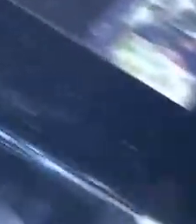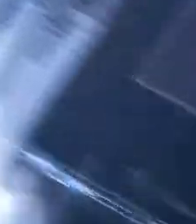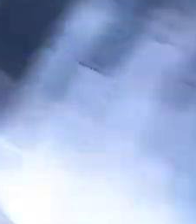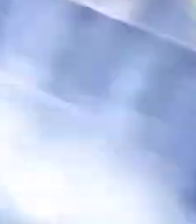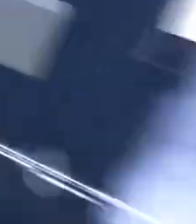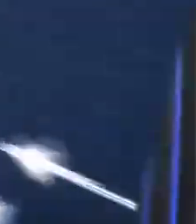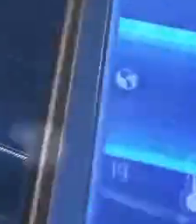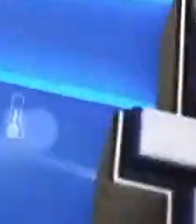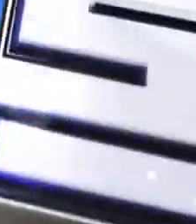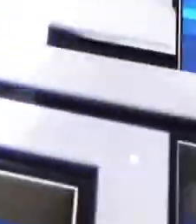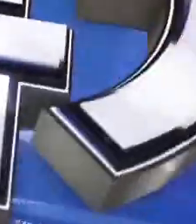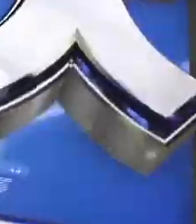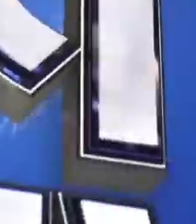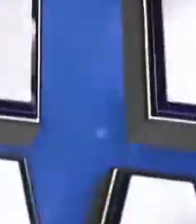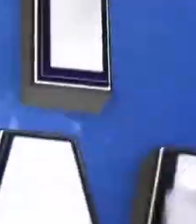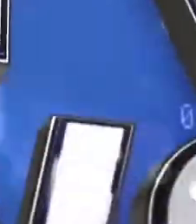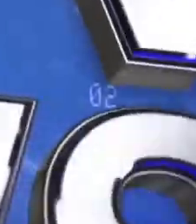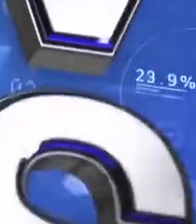으